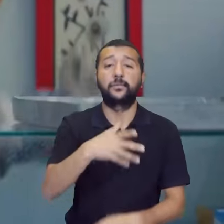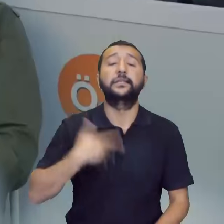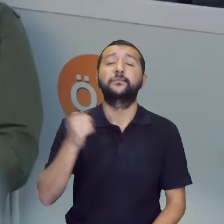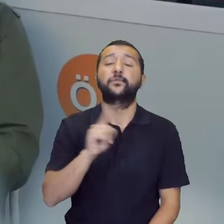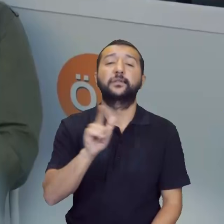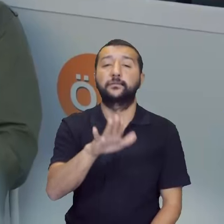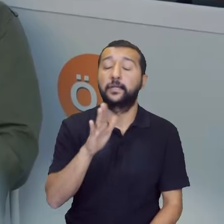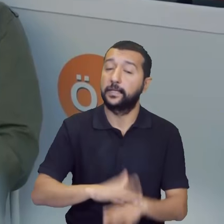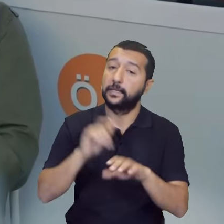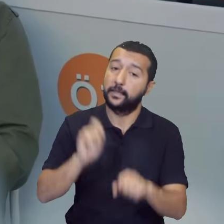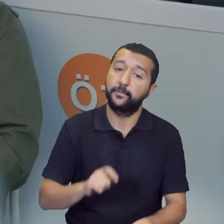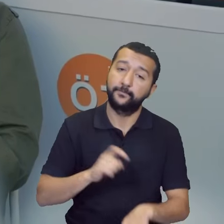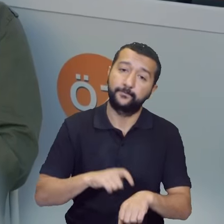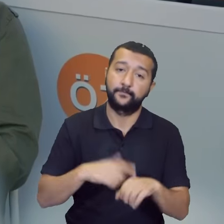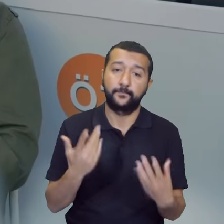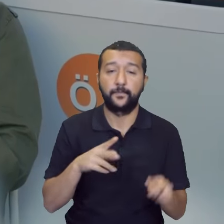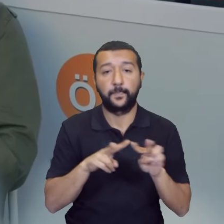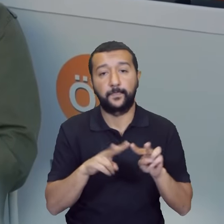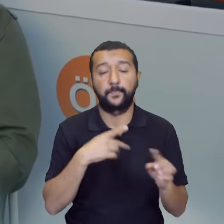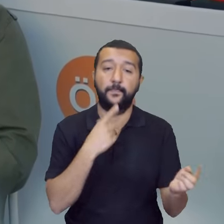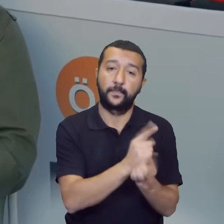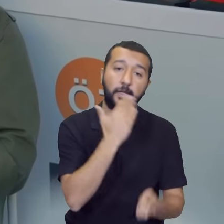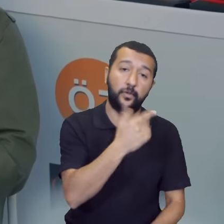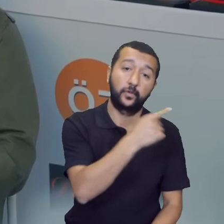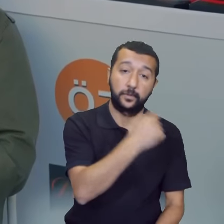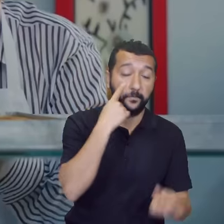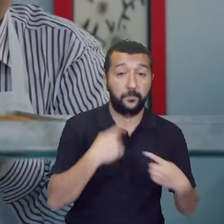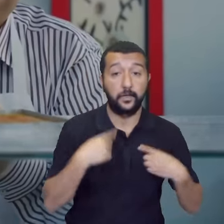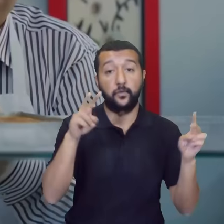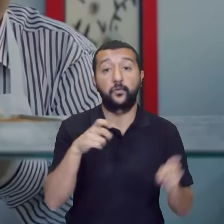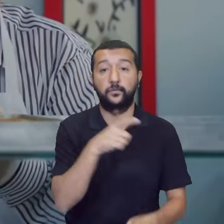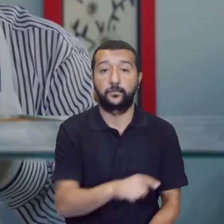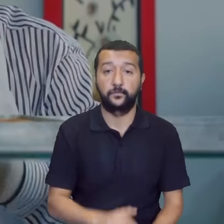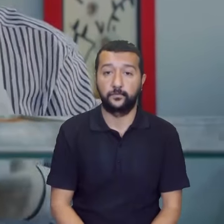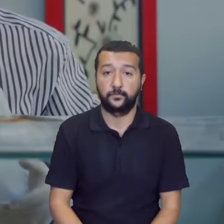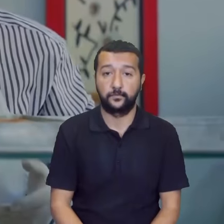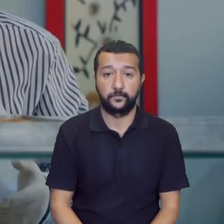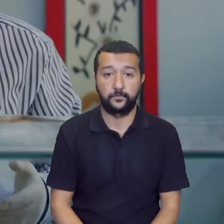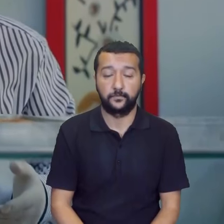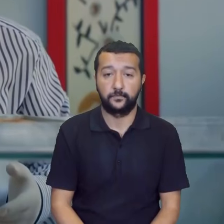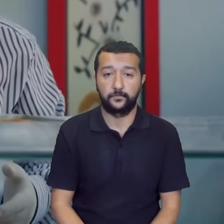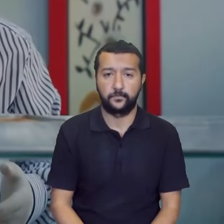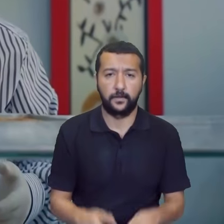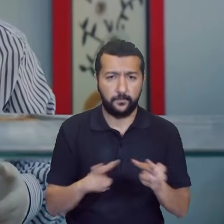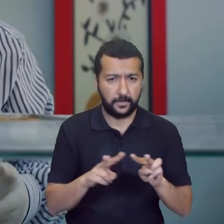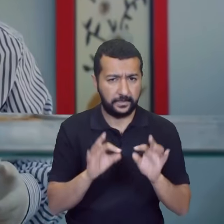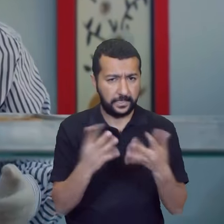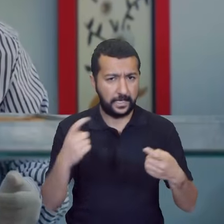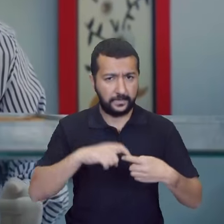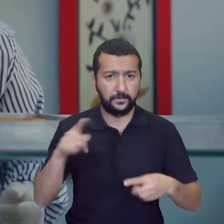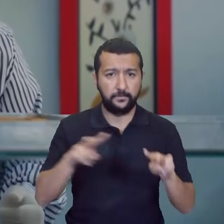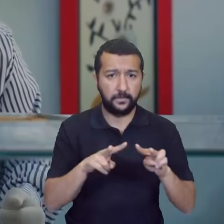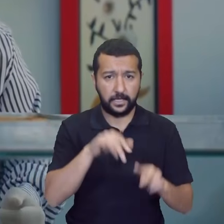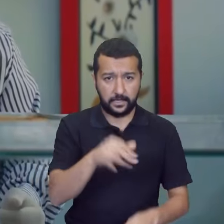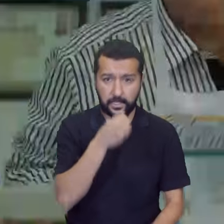ben orta falan. E ne yapalım o zaman, Metin'e açılırız. Belki o ilgilenir mevzuyla yani. Metin'le alaka ya? Metin'le